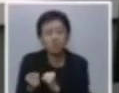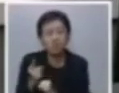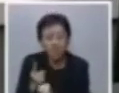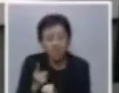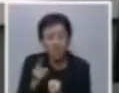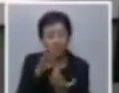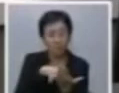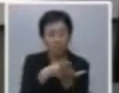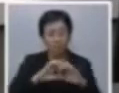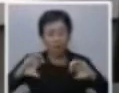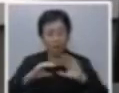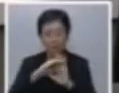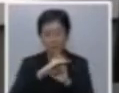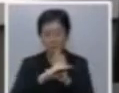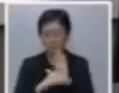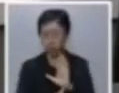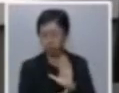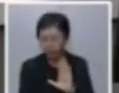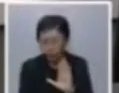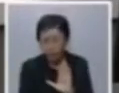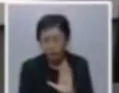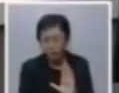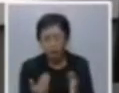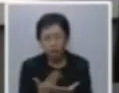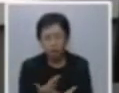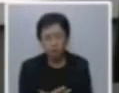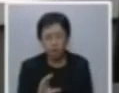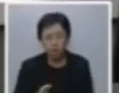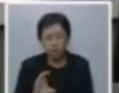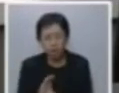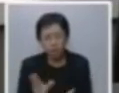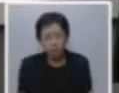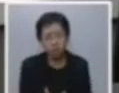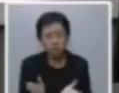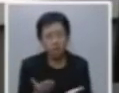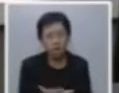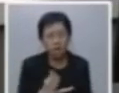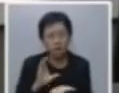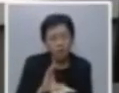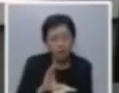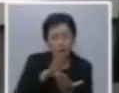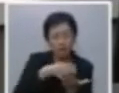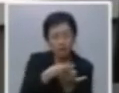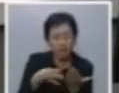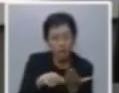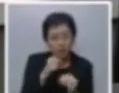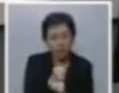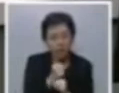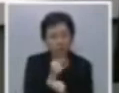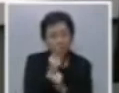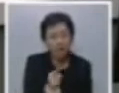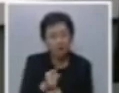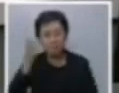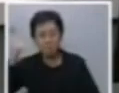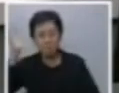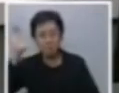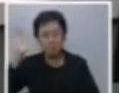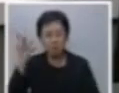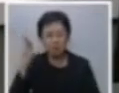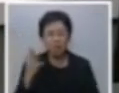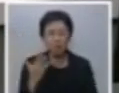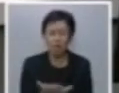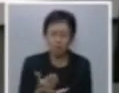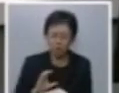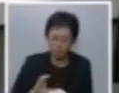าก็ไม่มีเงินเม็ดเงินเข้าไปเพื่อจะผลักดันงบเรื่องนโยบายของท่านให้เป็นไปตามที่ท่านแถลงไว้มีก็มีน้อยม